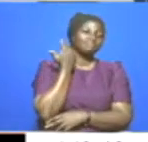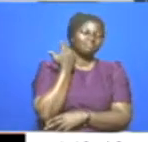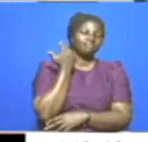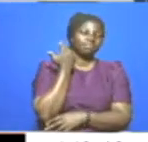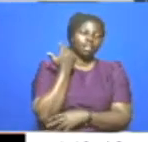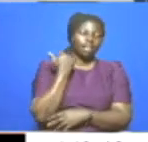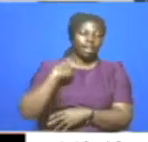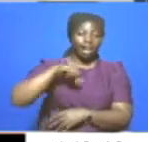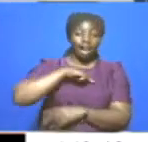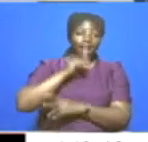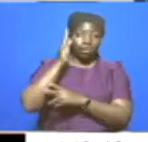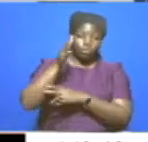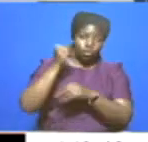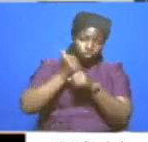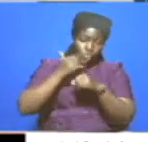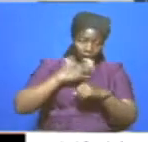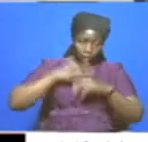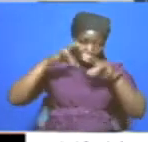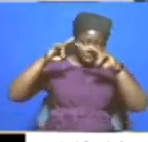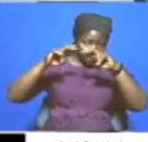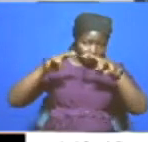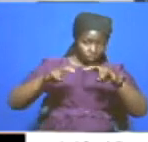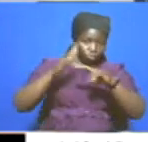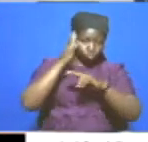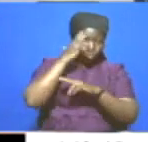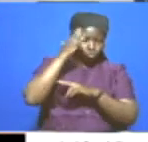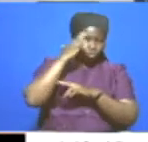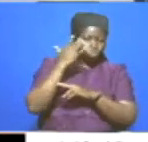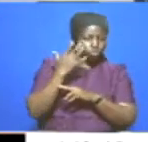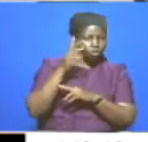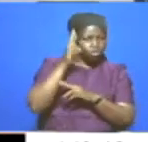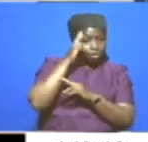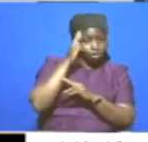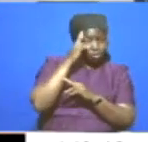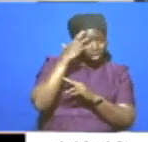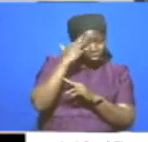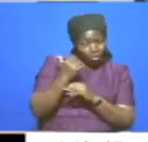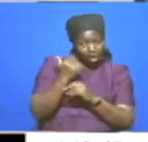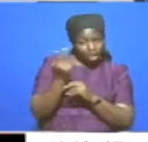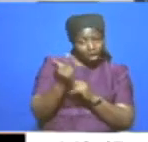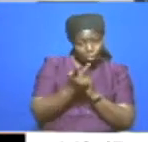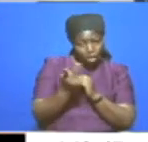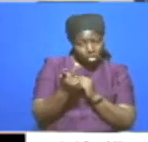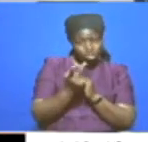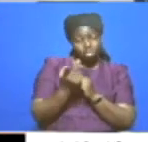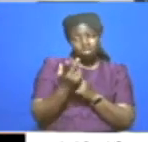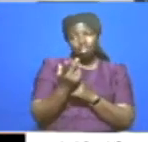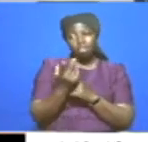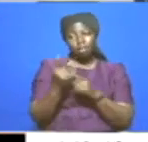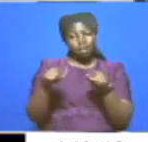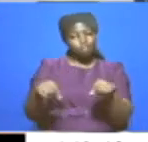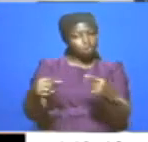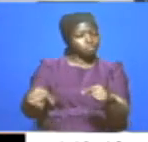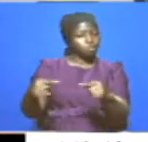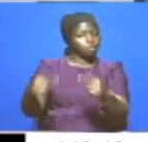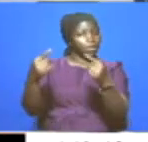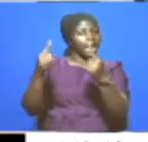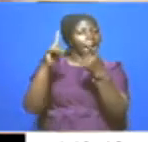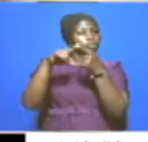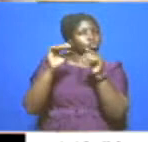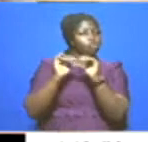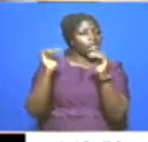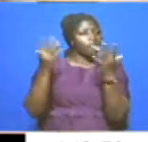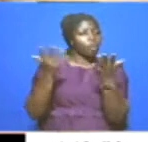uchunguzi wetu tujue kiini hasa ya wao kuweza kukosana kiwango kama mpaka wakadungana